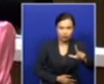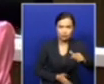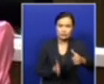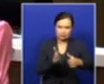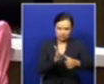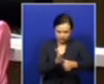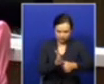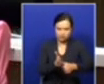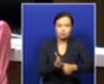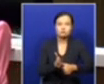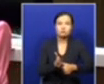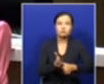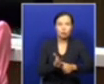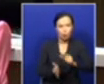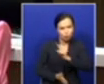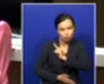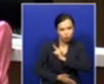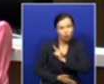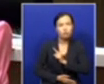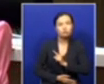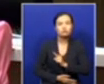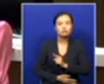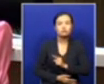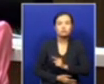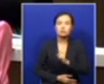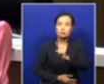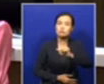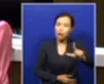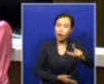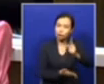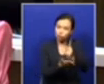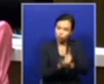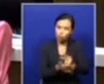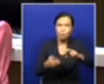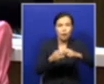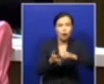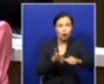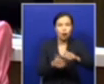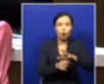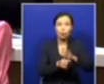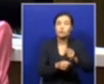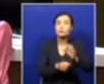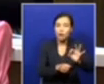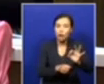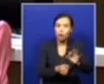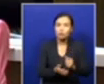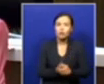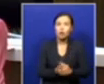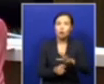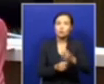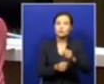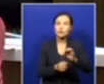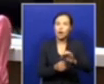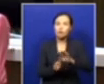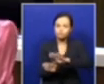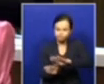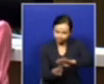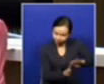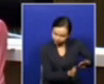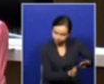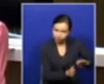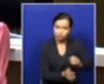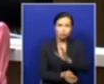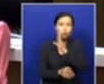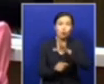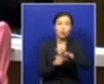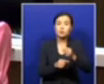มกันครับเอาล่ะท่านบอกว่ากู้1ล้านเพราะต้องแก้ไขปัญหาโควิดเรายกโควิดออกไปก่อนครับถ้าโควิ